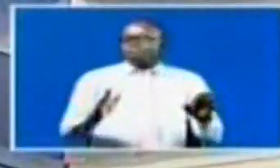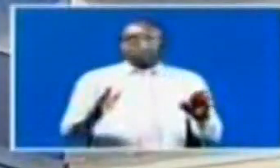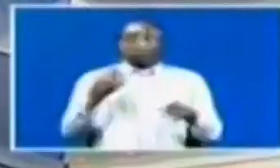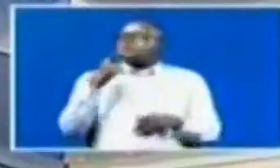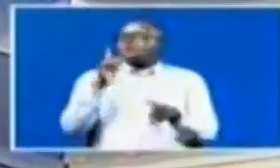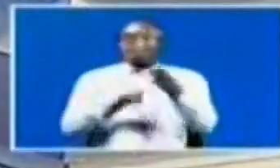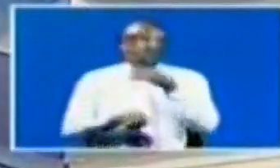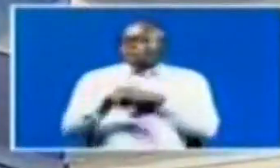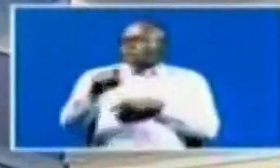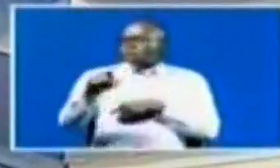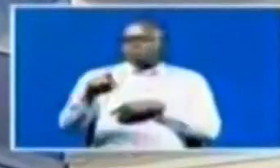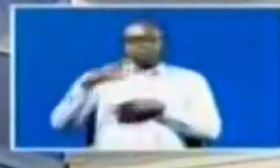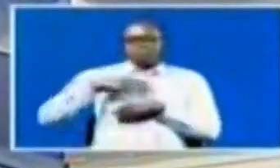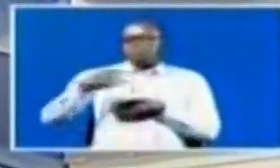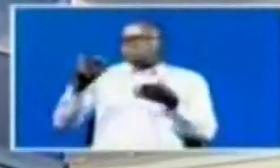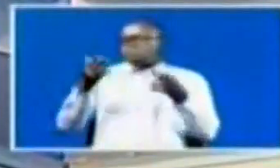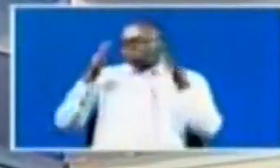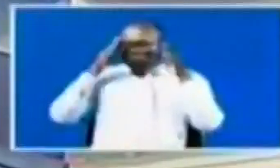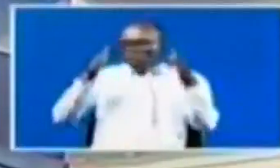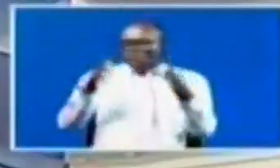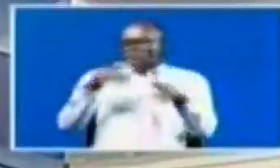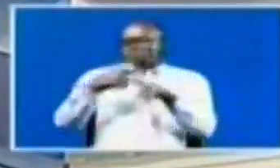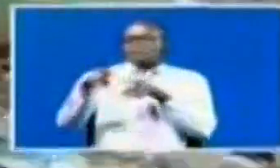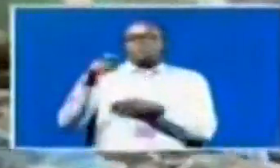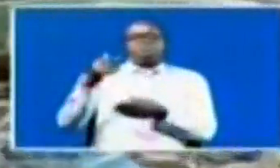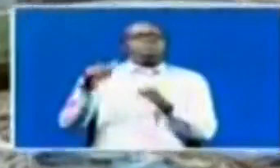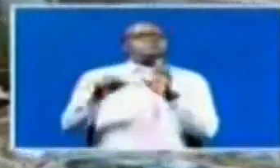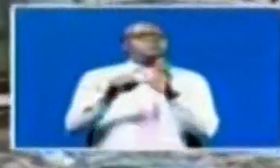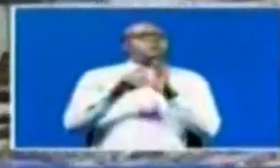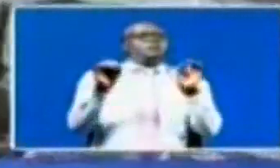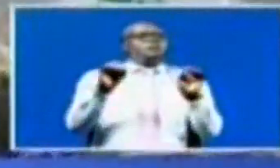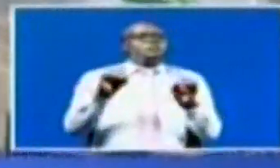wanashikilia kwamba wameonewa. Maknamasu wana taarifa hiyo.